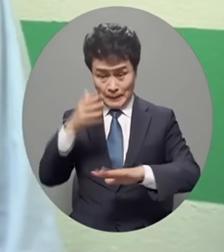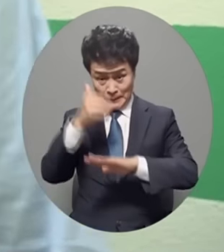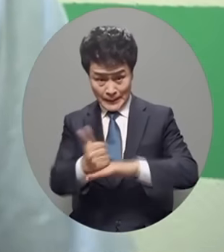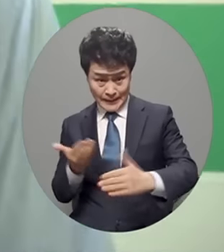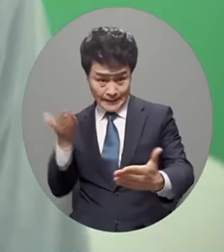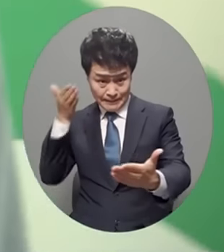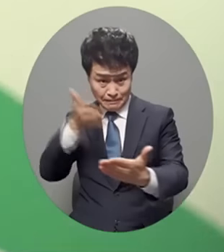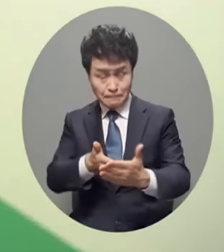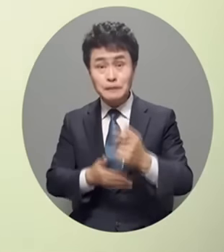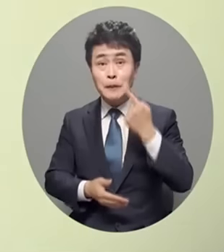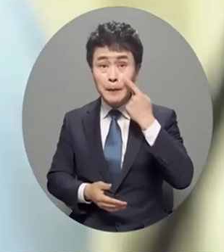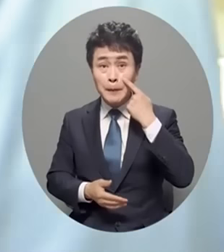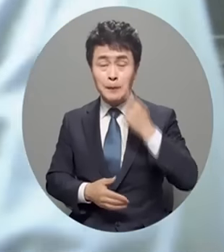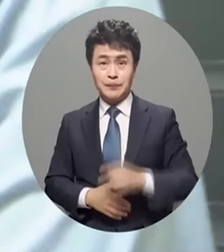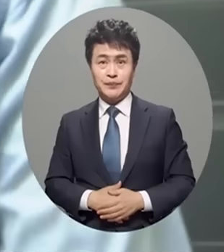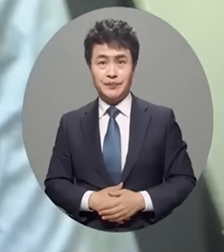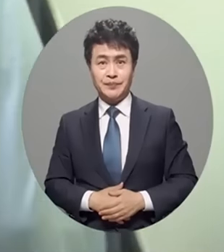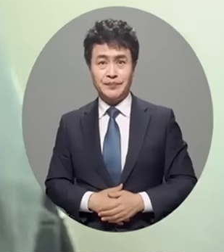보겠습니다.